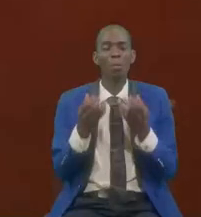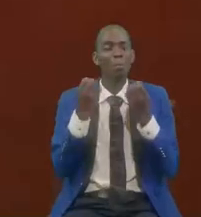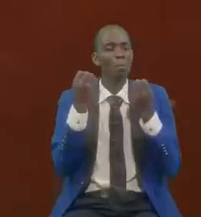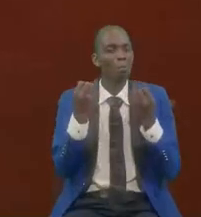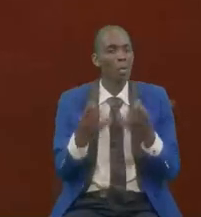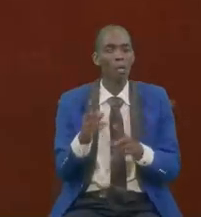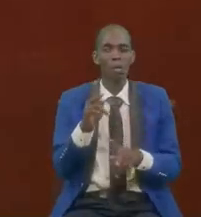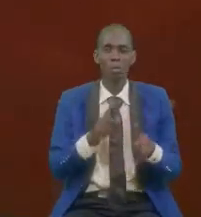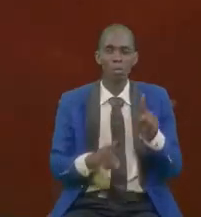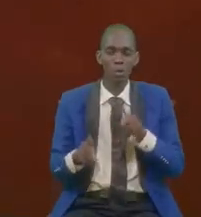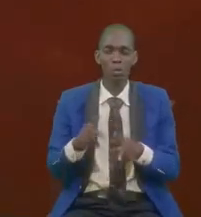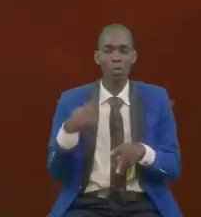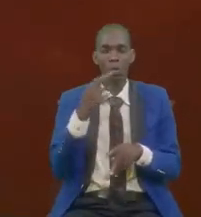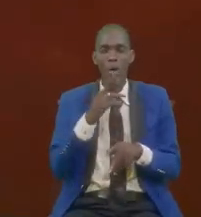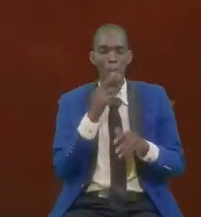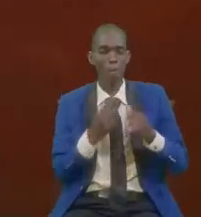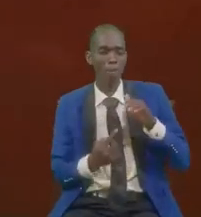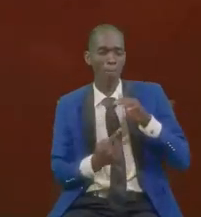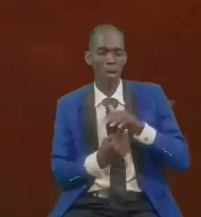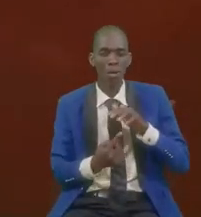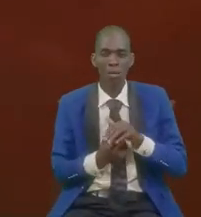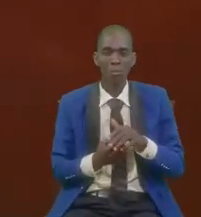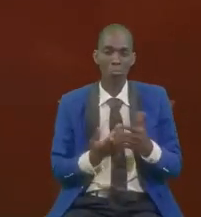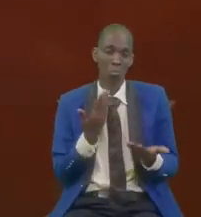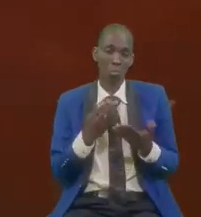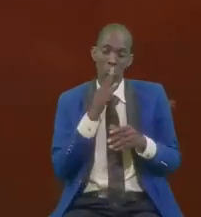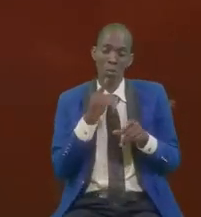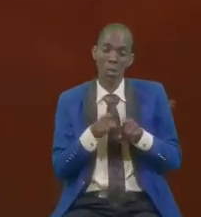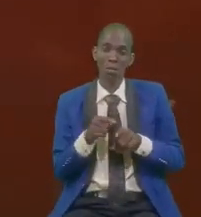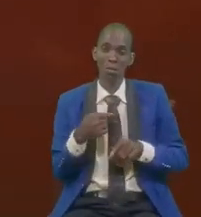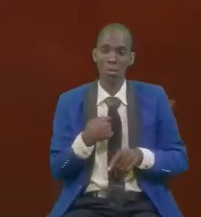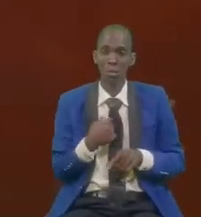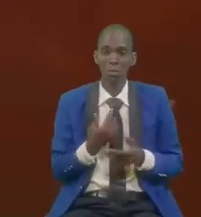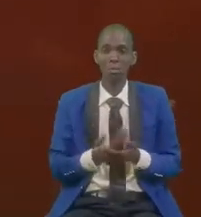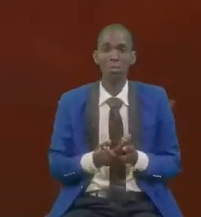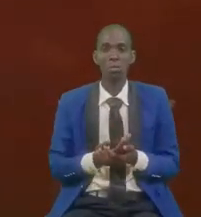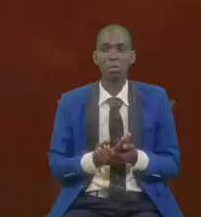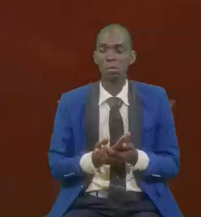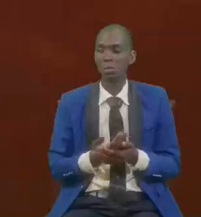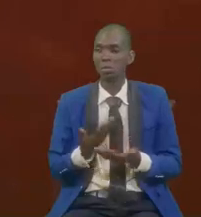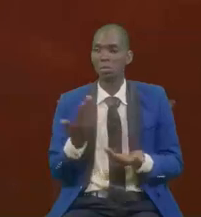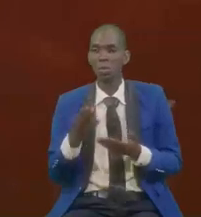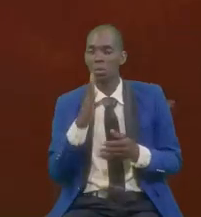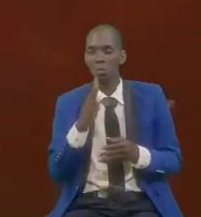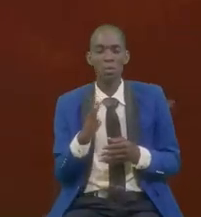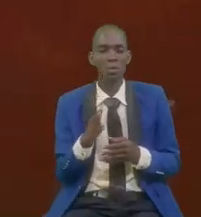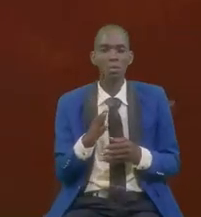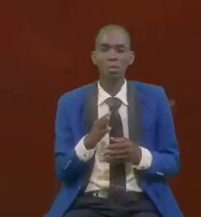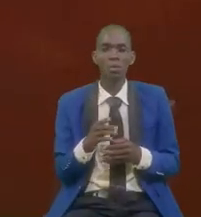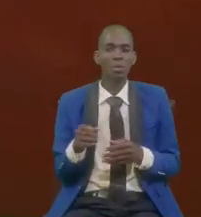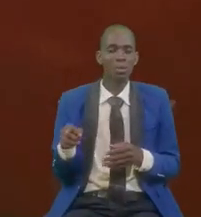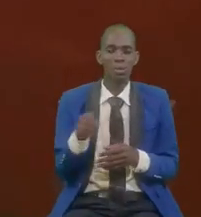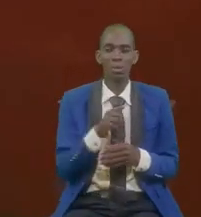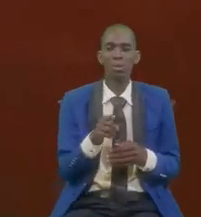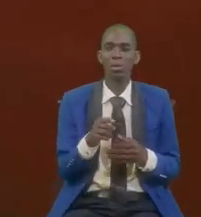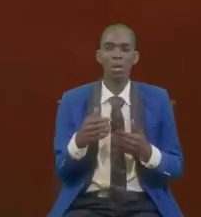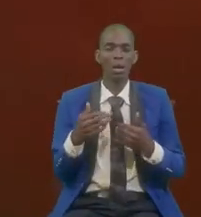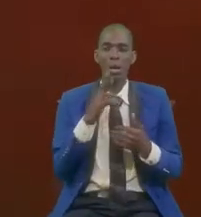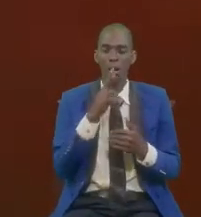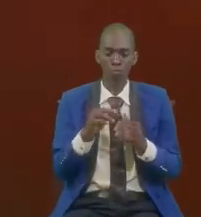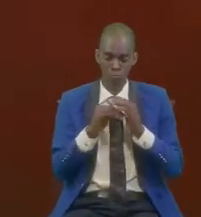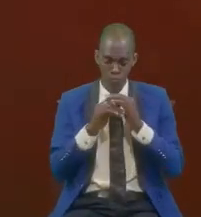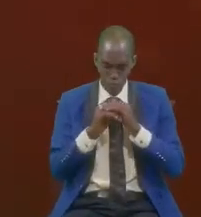plusieurs personnes qui sont populaires, peut-être comme moi, dans l'assemblée, ils sont adorés